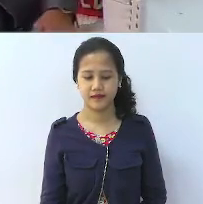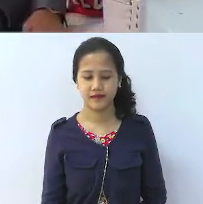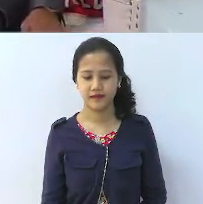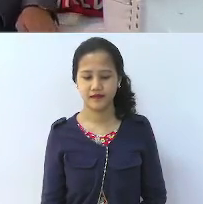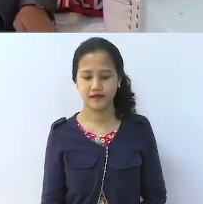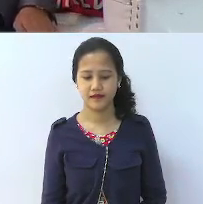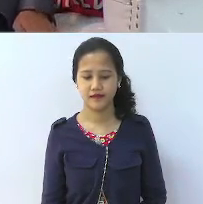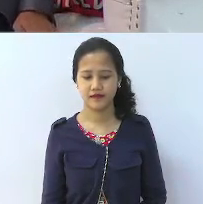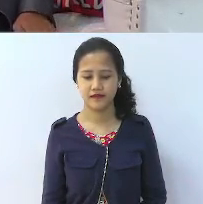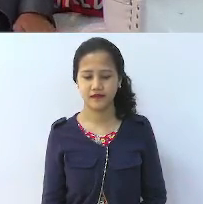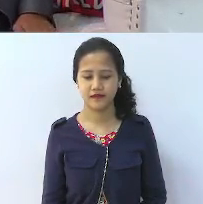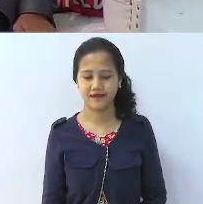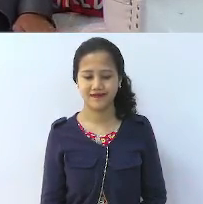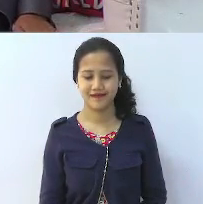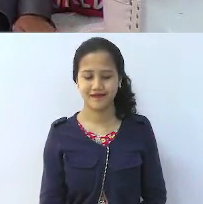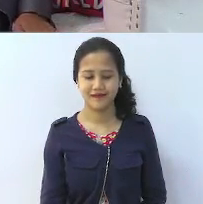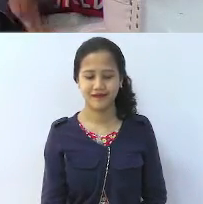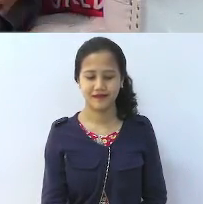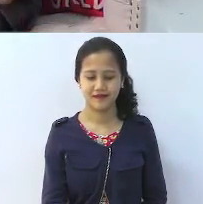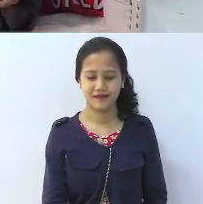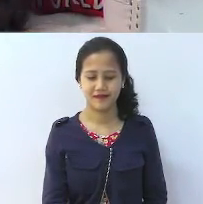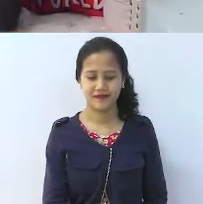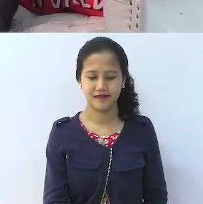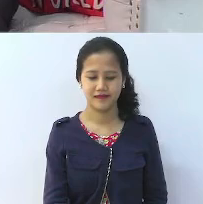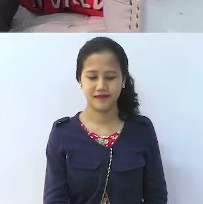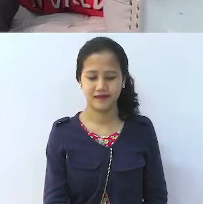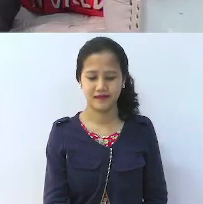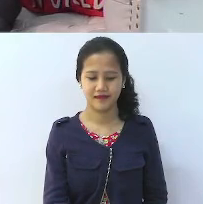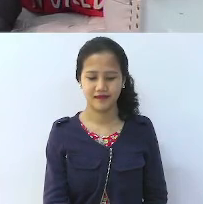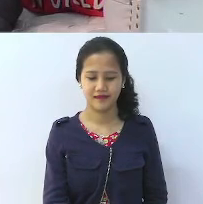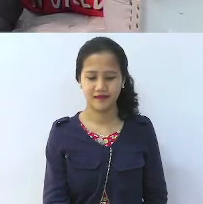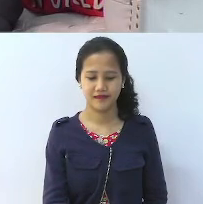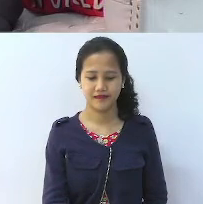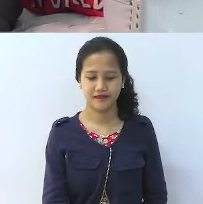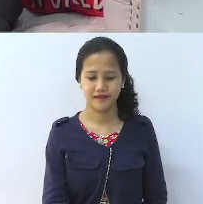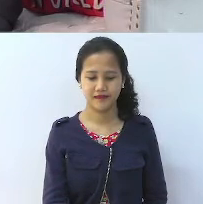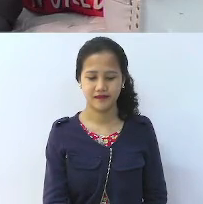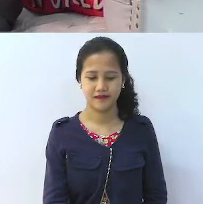Makapindot sa South Guard. Kala mo, pogi.